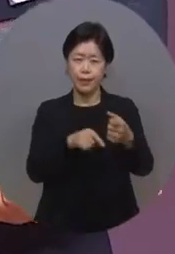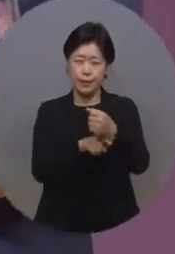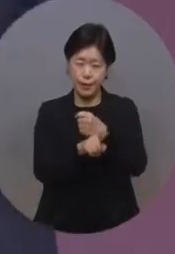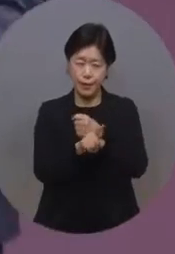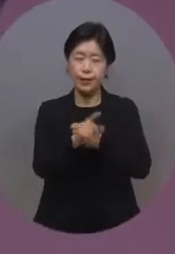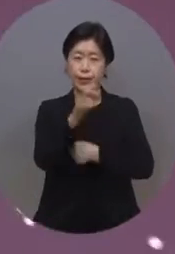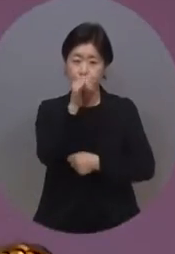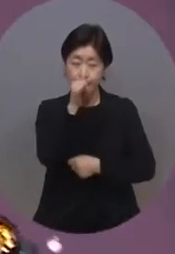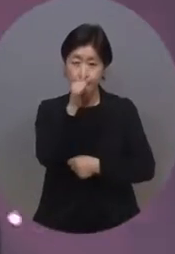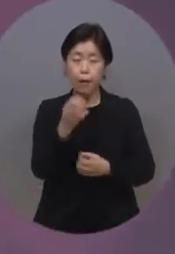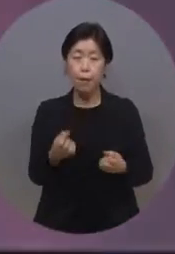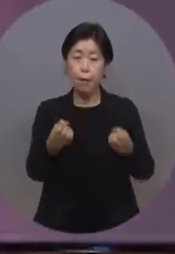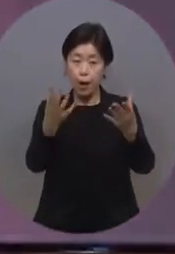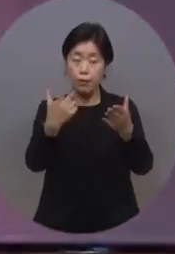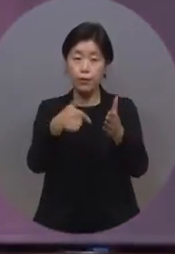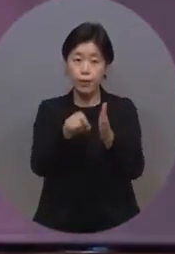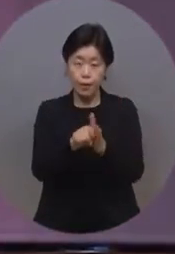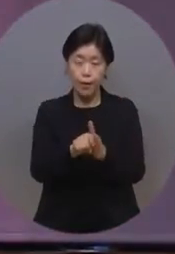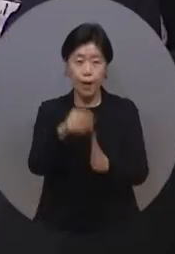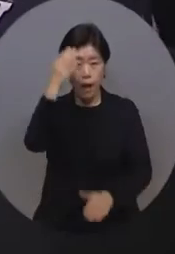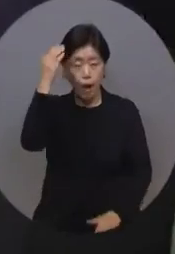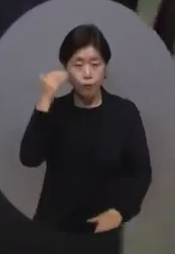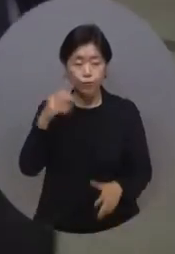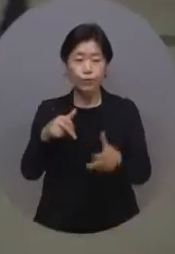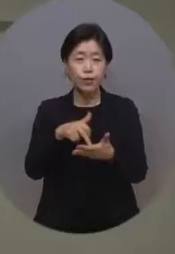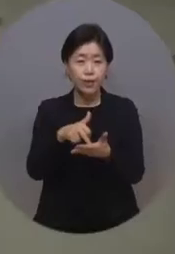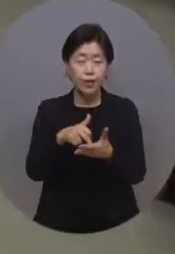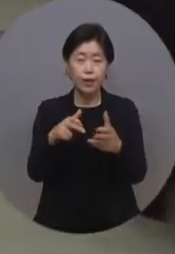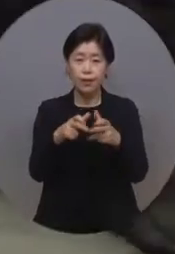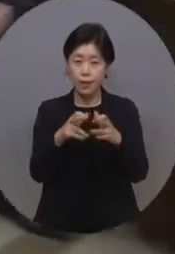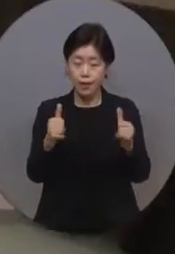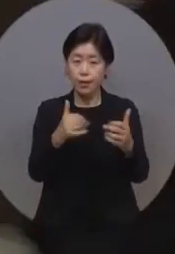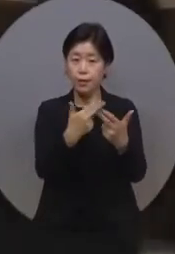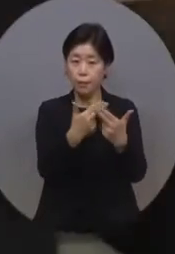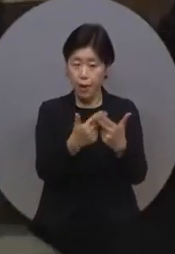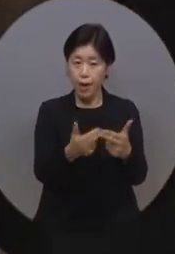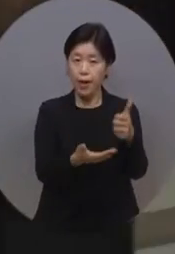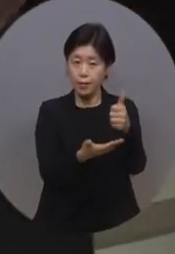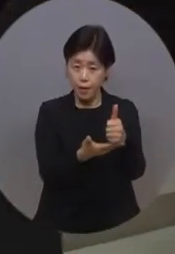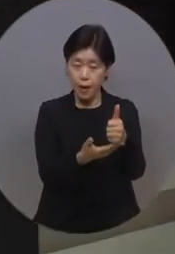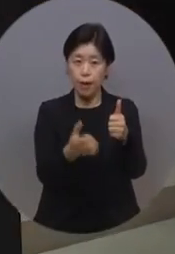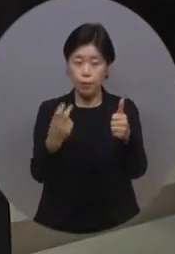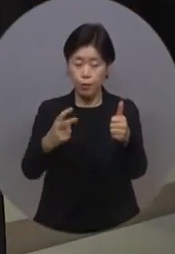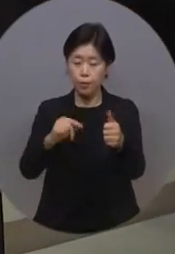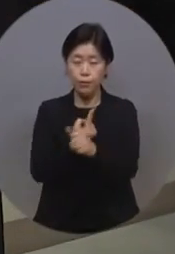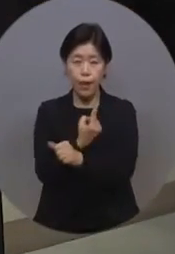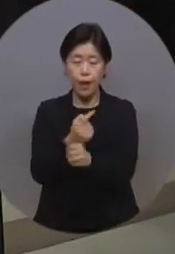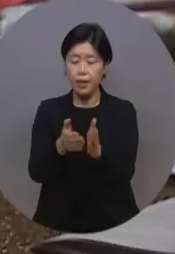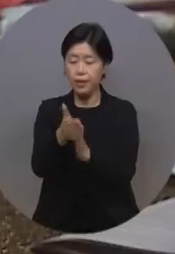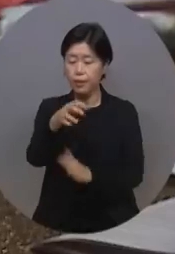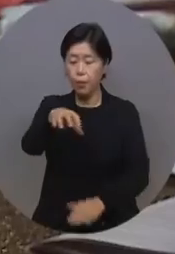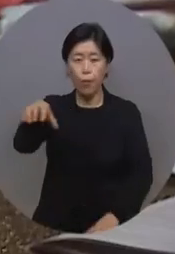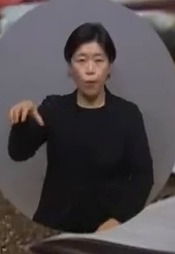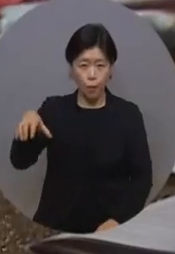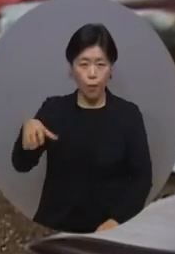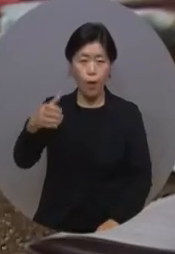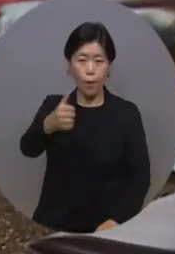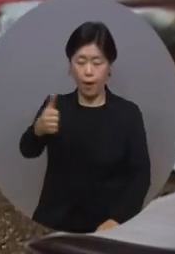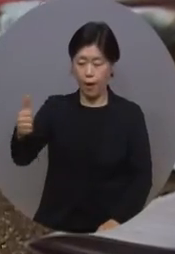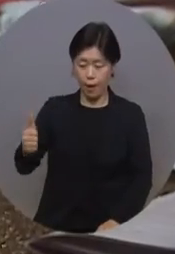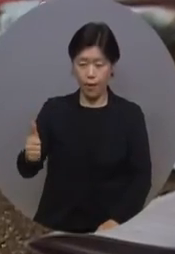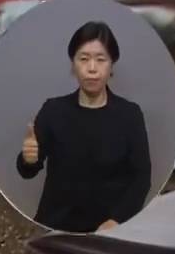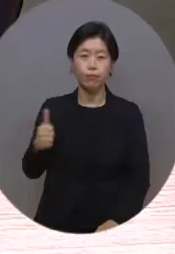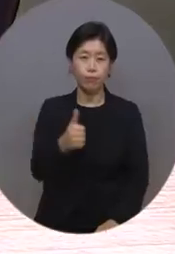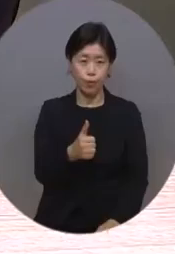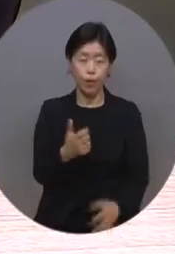행사에는 한국 지체장애인협회 김광한 중앙회장을 비롯해 전국 17개 시도 협회장 등이 참석해 자리를